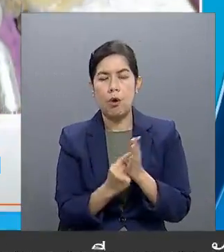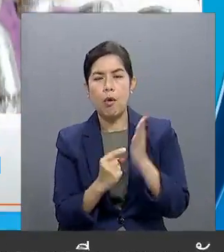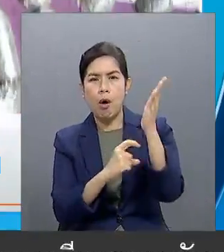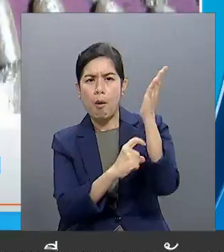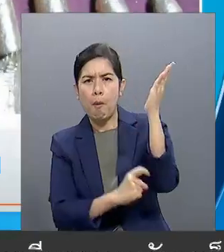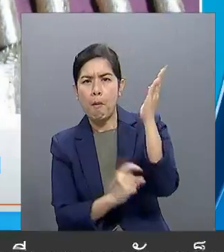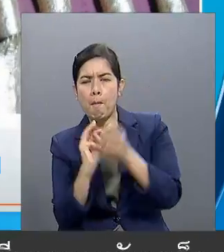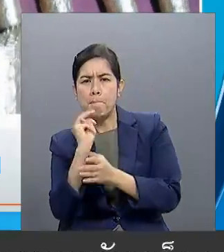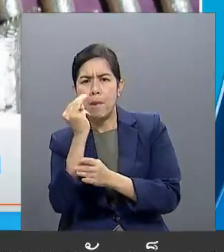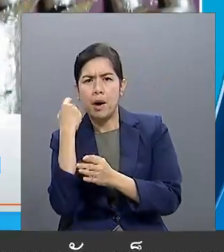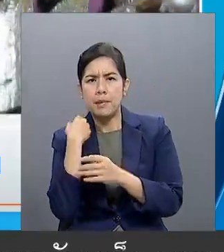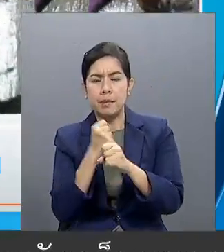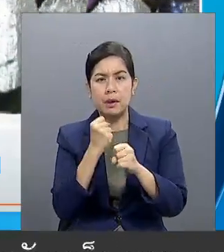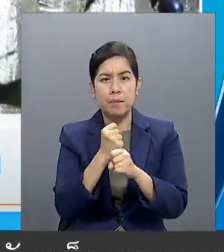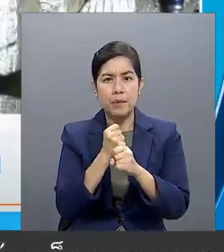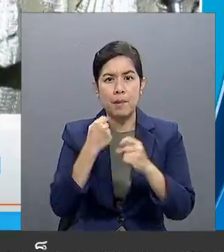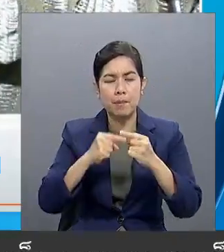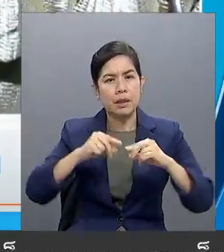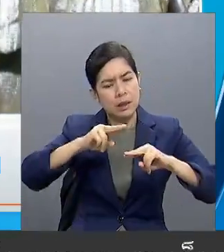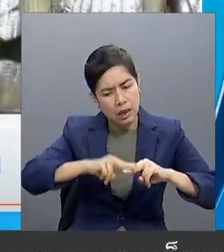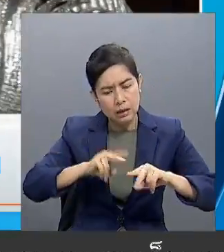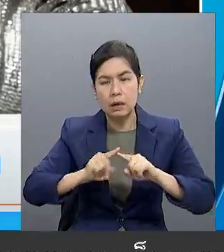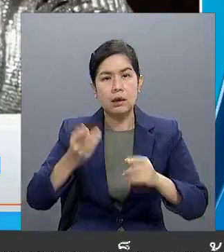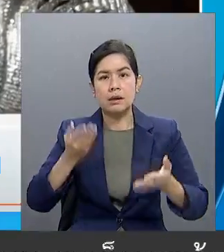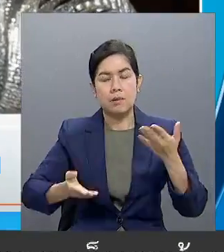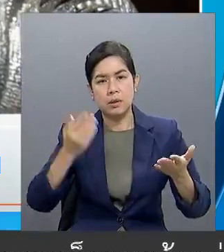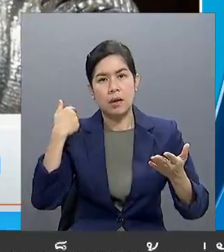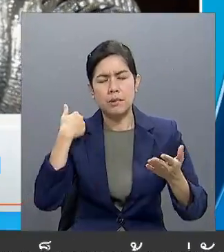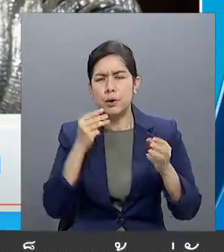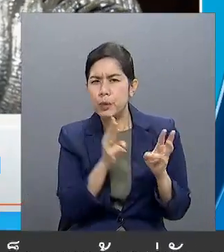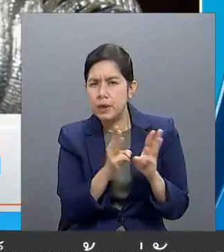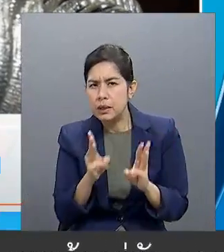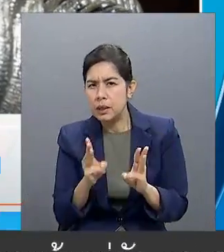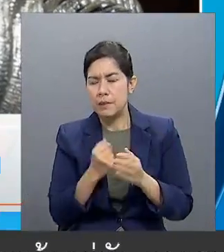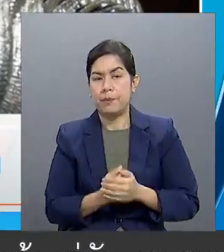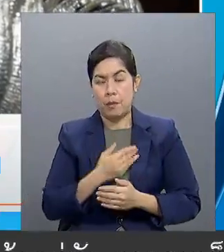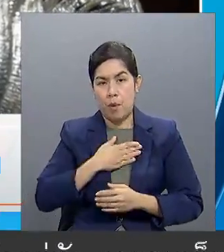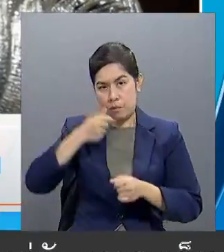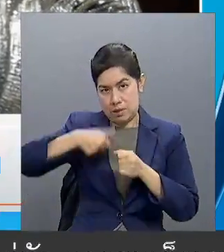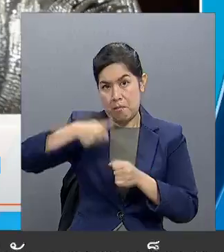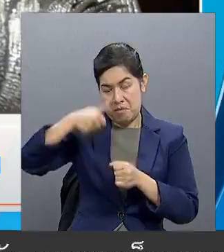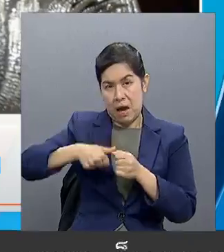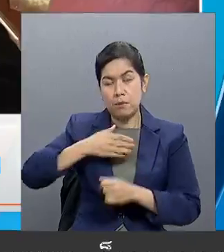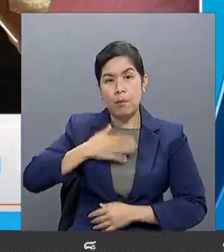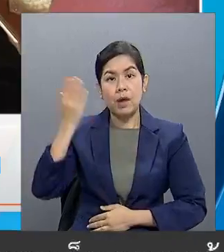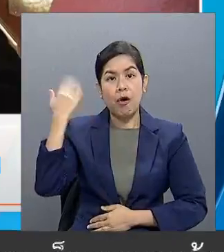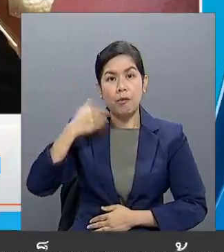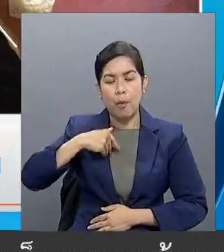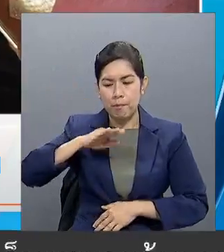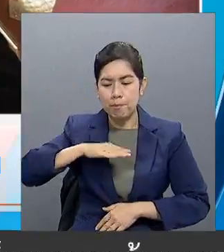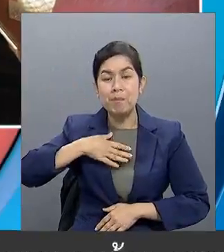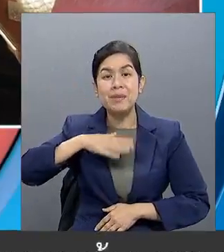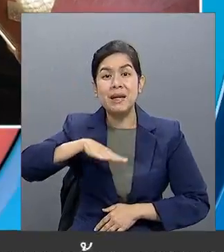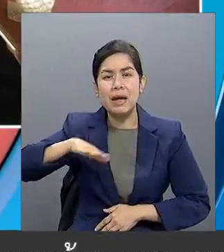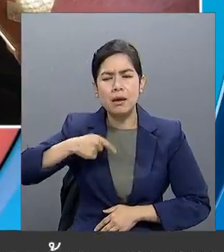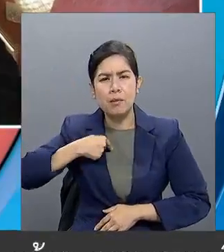ช้ อะไรต่างๆบ้างเขามีเทคนิคอยู่จำได้เลยว่าตอนเด็กๆไปวิ่งจะมีบ่อน้ำใหญ่ๆที่เขาไว้แช่ไม้ไผ่แล้วกลิ่นมัน